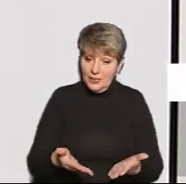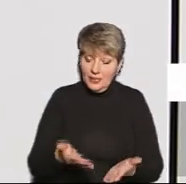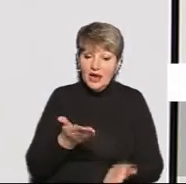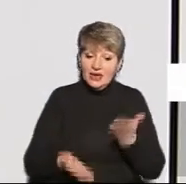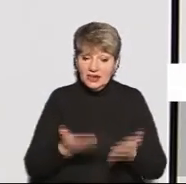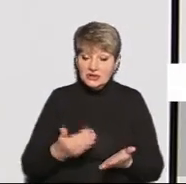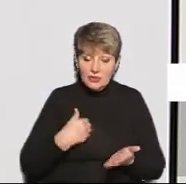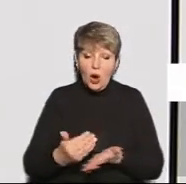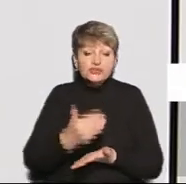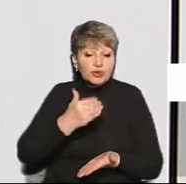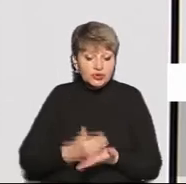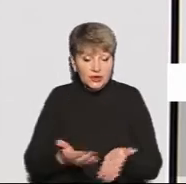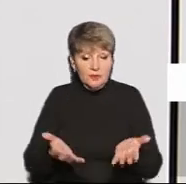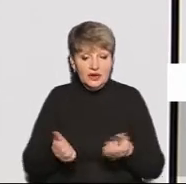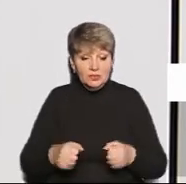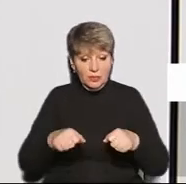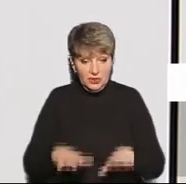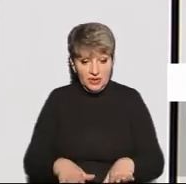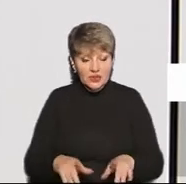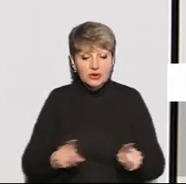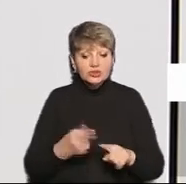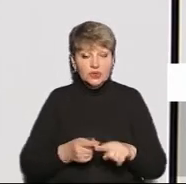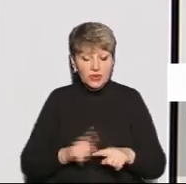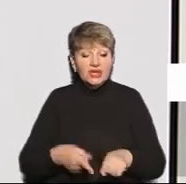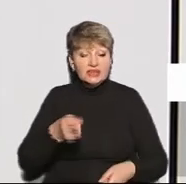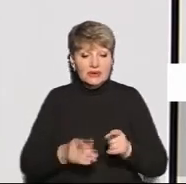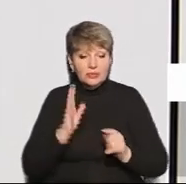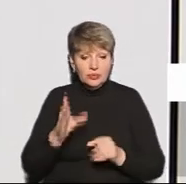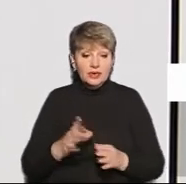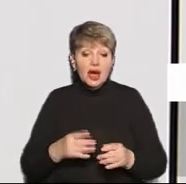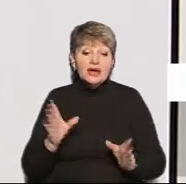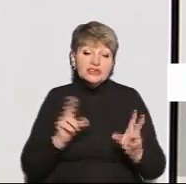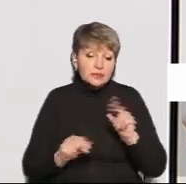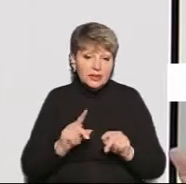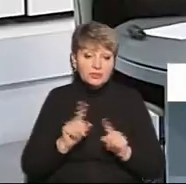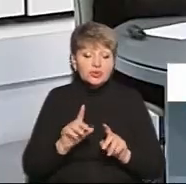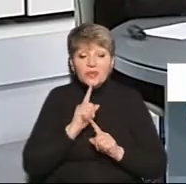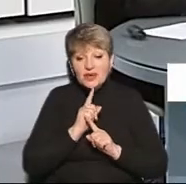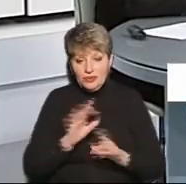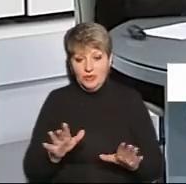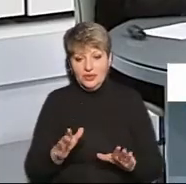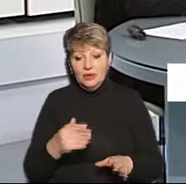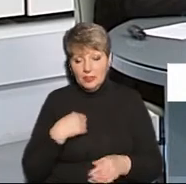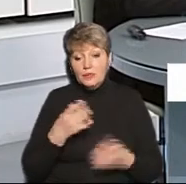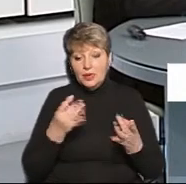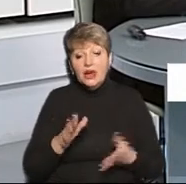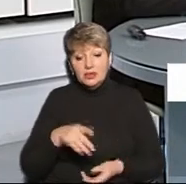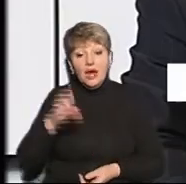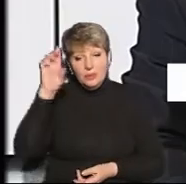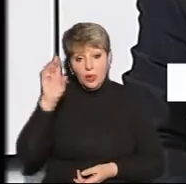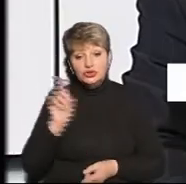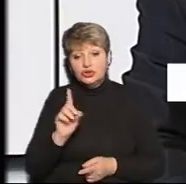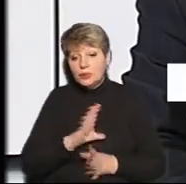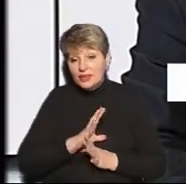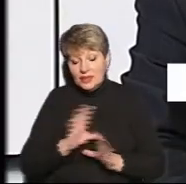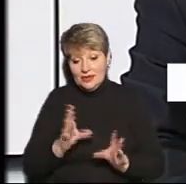ми остаточно приймемо рішення, ухвалимо рішення, що ця база запрацює. Сподіваюся, що не буде потреби. Це я про що говорю. Дай Боже, що не